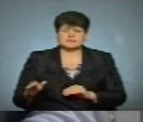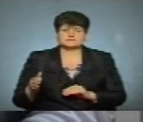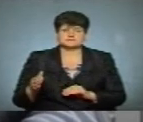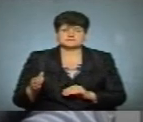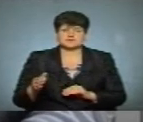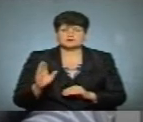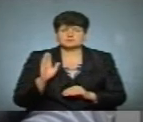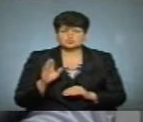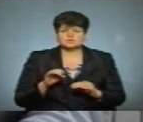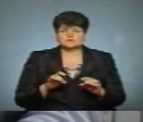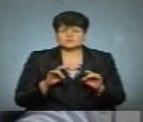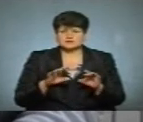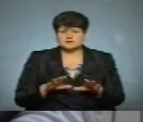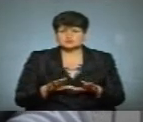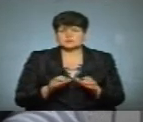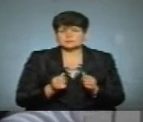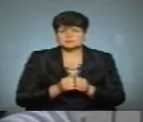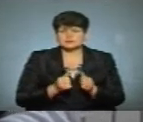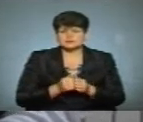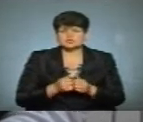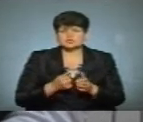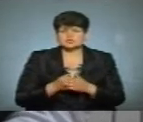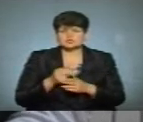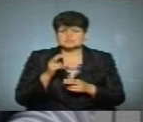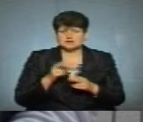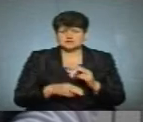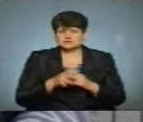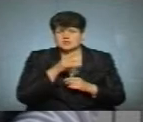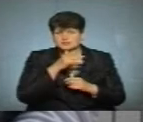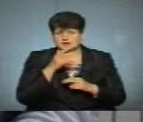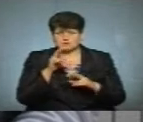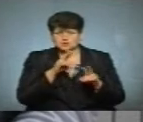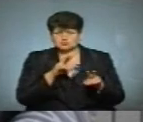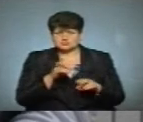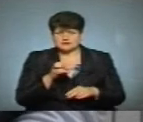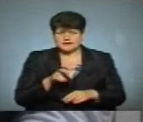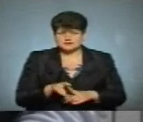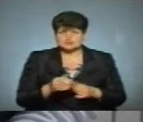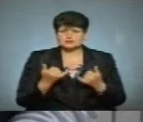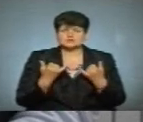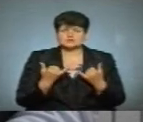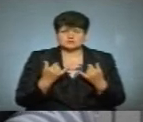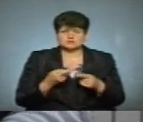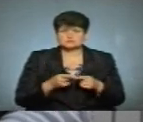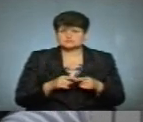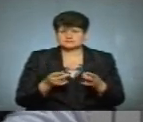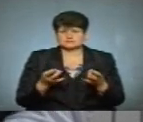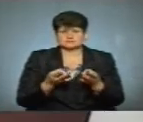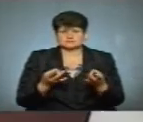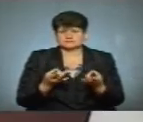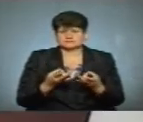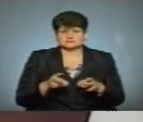буде вирішуватися ближче до закінчення терміну спостереження. На сьогодні такої потреби